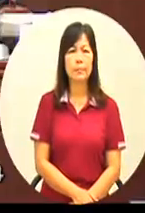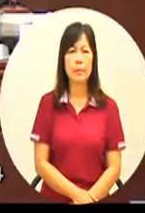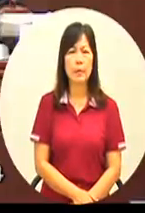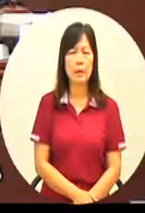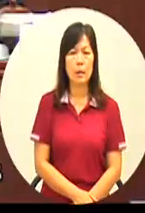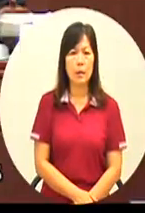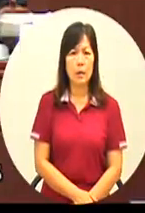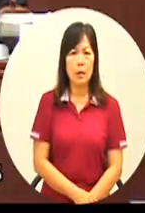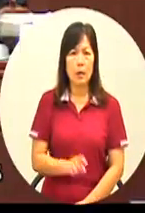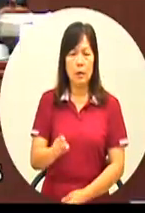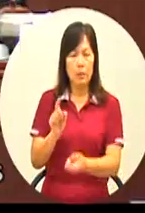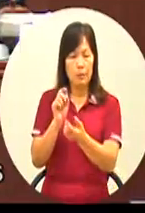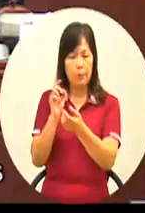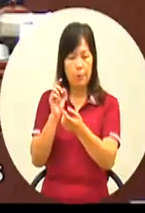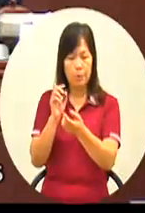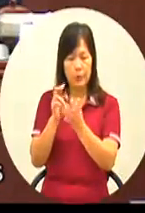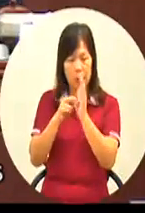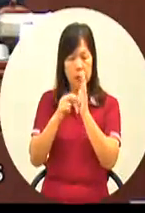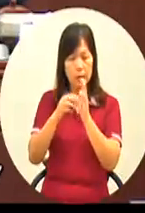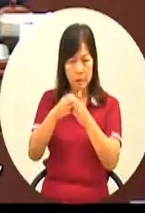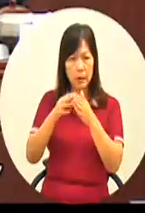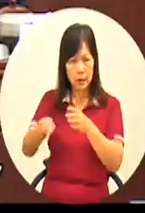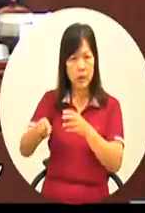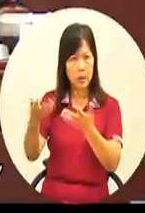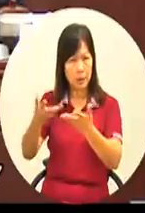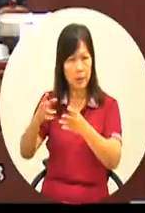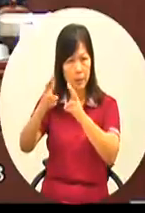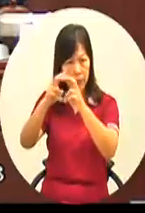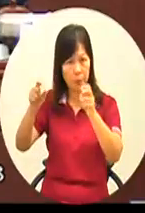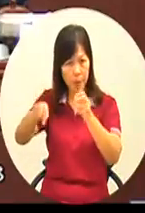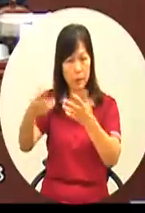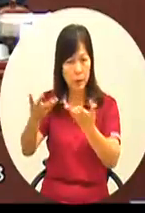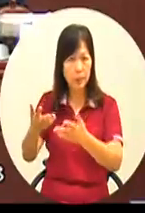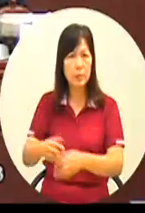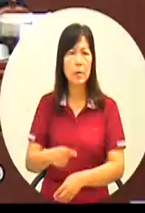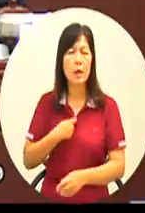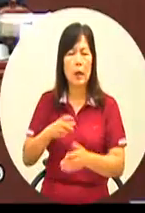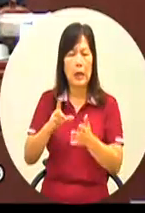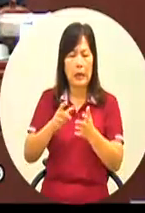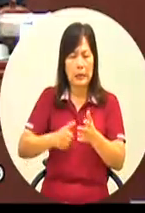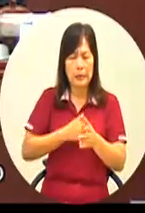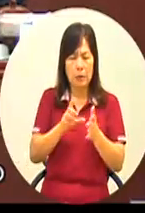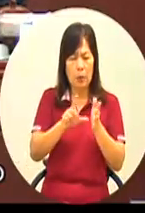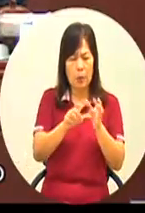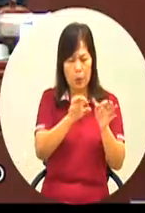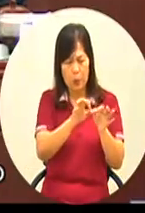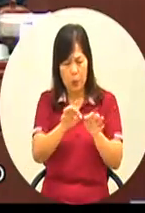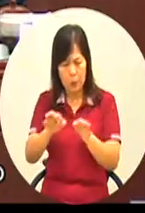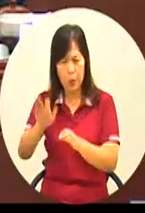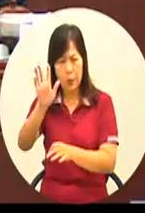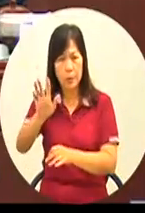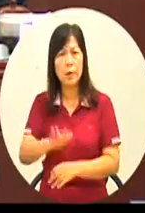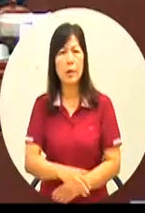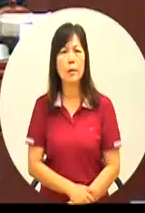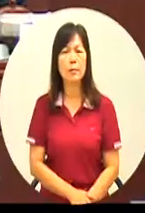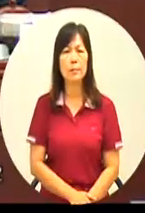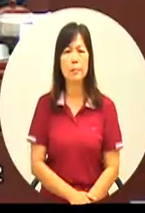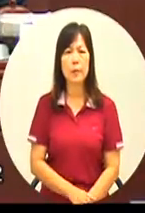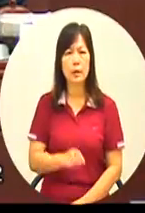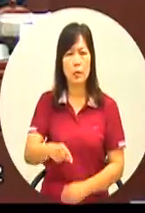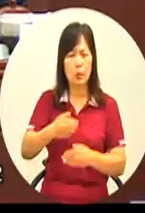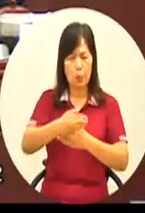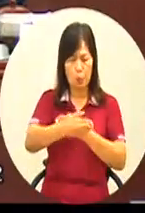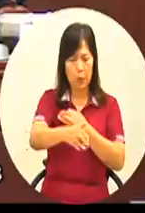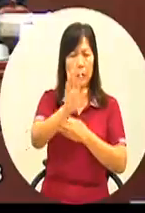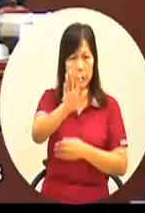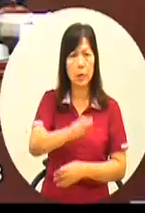议员。这个跟议员报告，临水宫的事情，的确是拖了好几年，那这中间其实是有一些历程，包